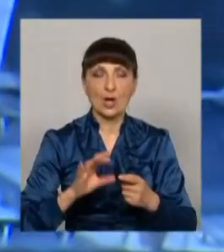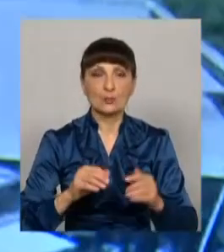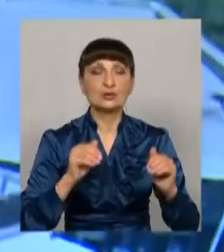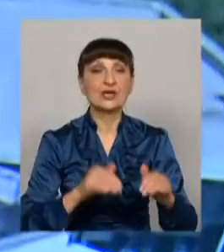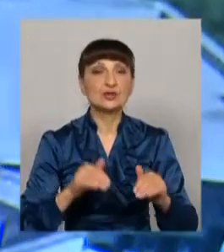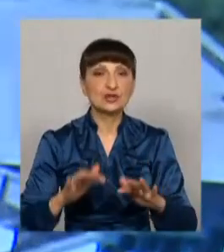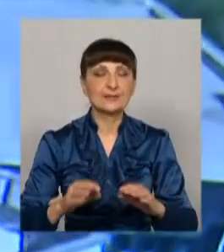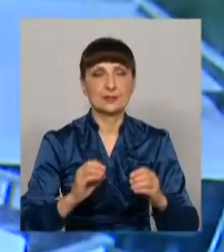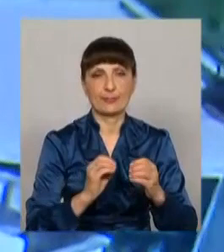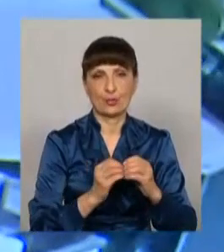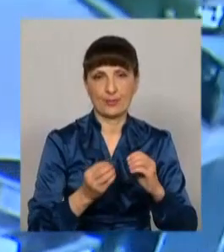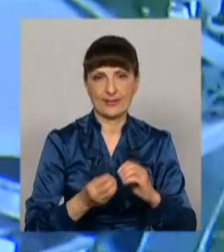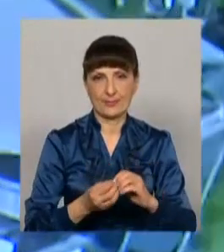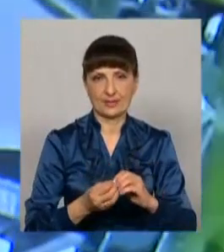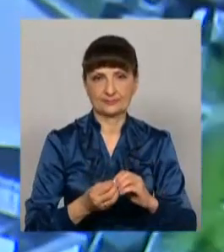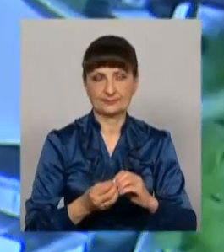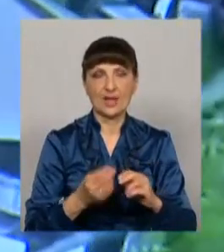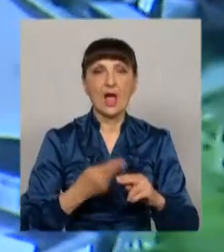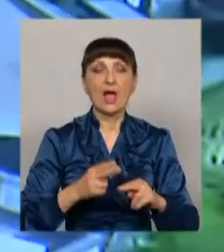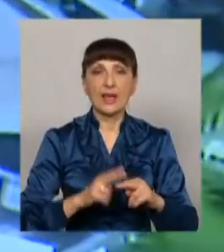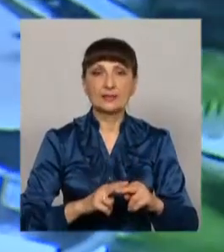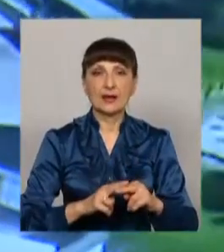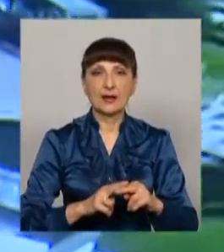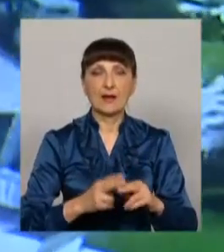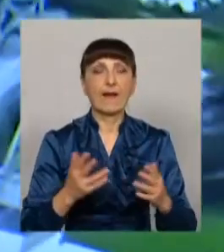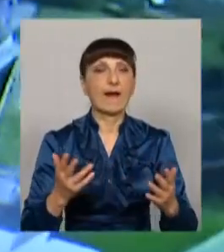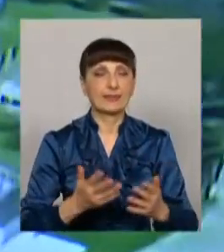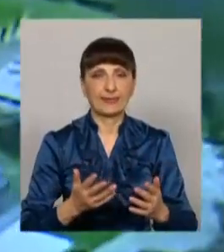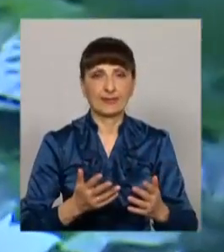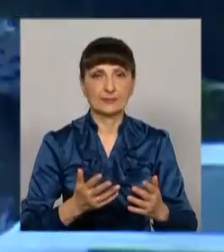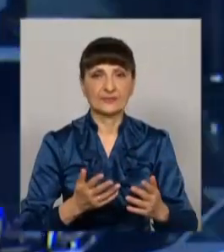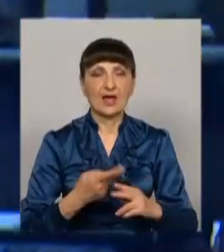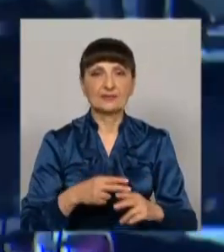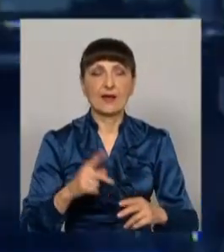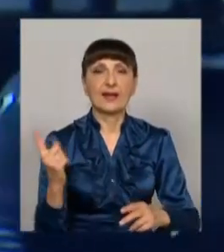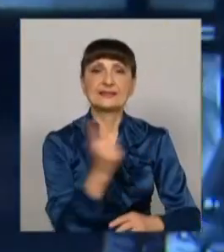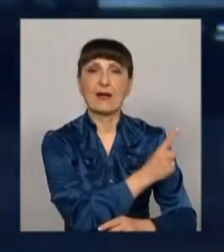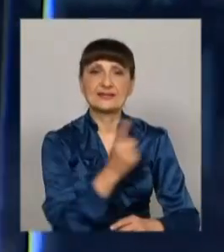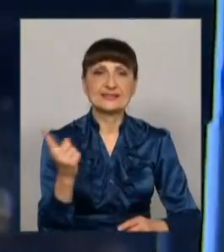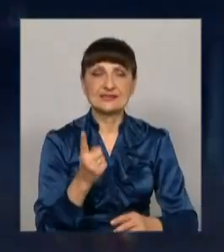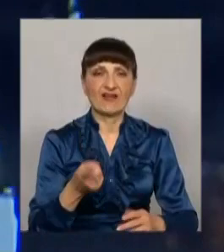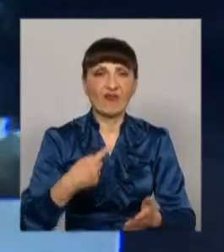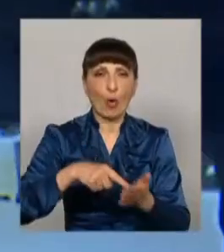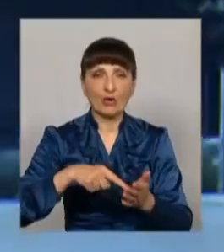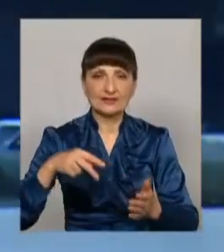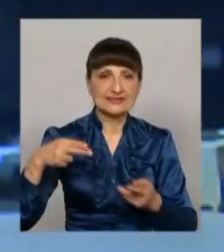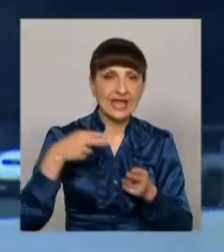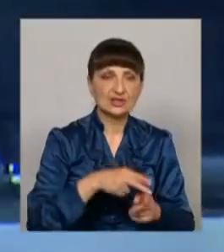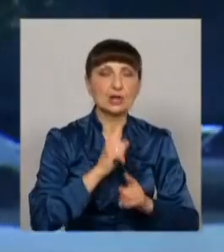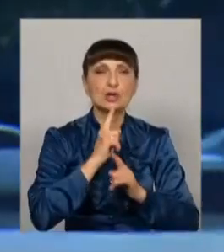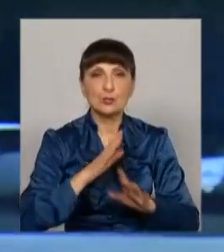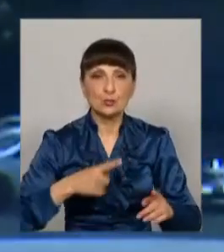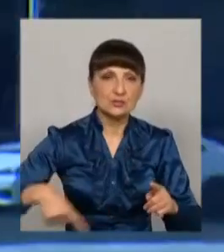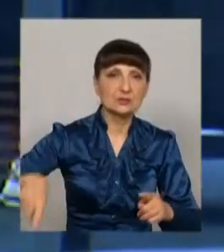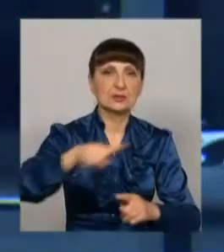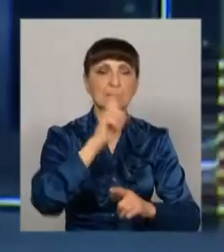те задачи, которые на него сейчас возлагаются. Это, увод транзита из города и распределительные функции для транспортной системы